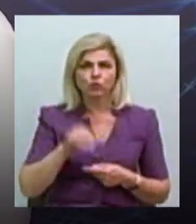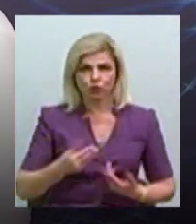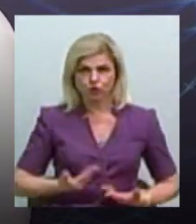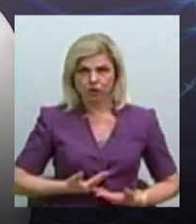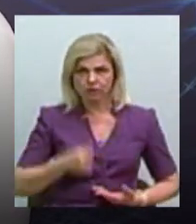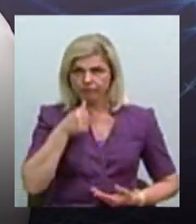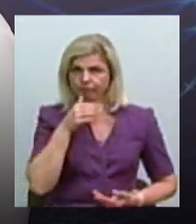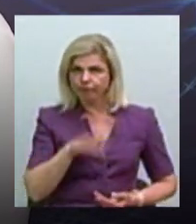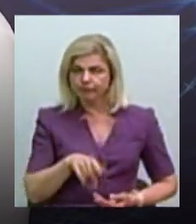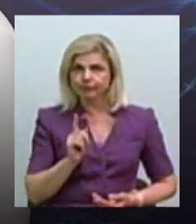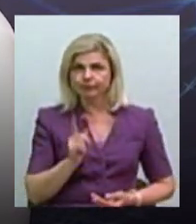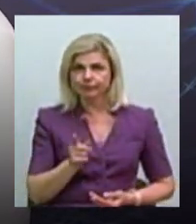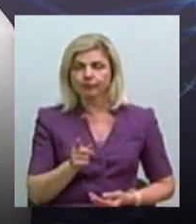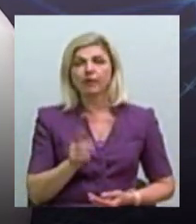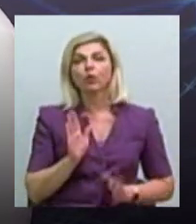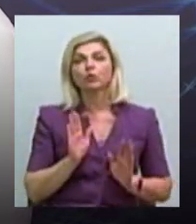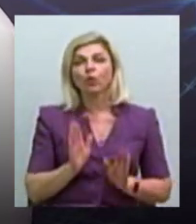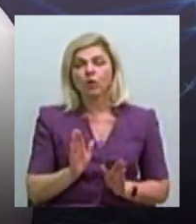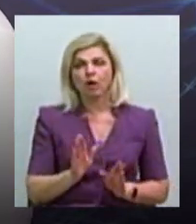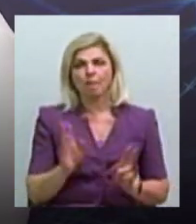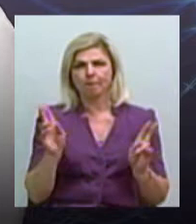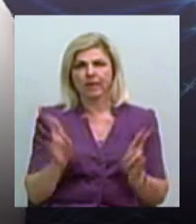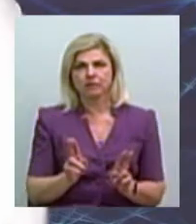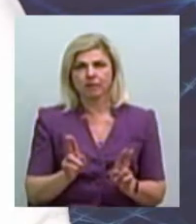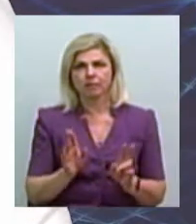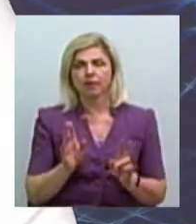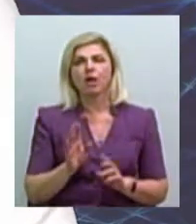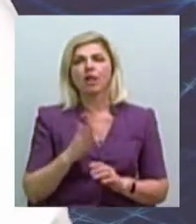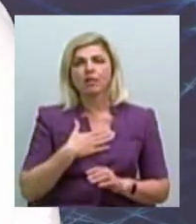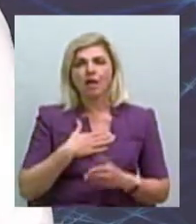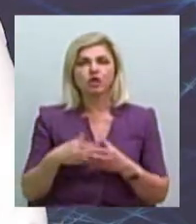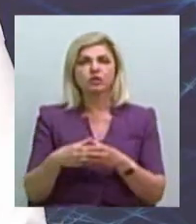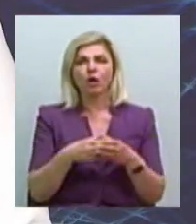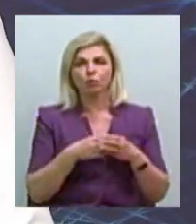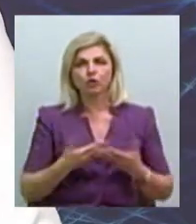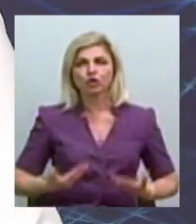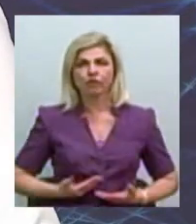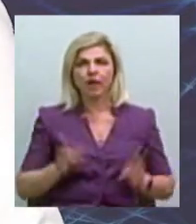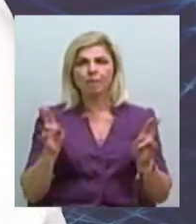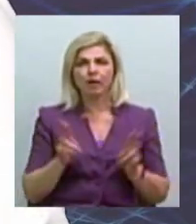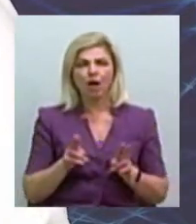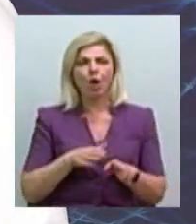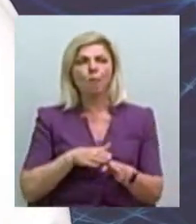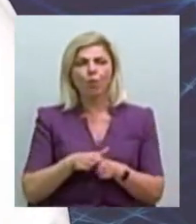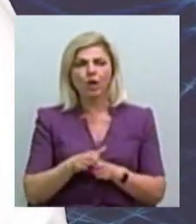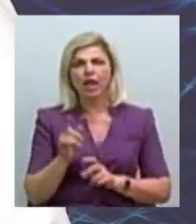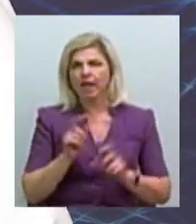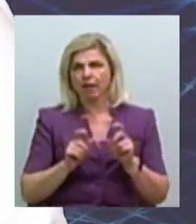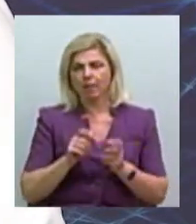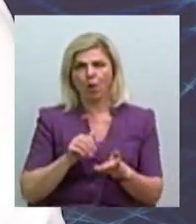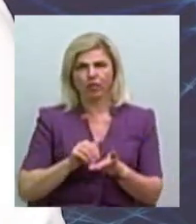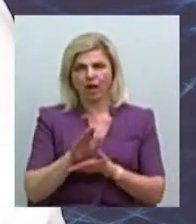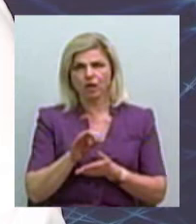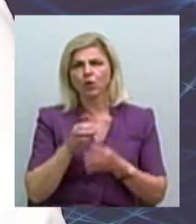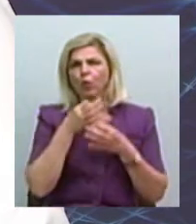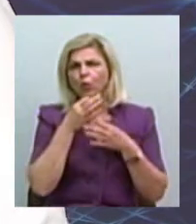жизнь. И только принцип, то есть наше сообщество живет по принципу полная химическая чистота, полный отказ от любого